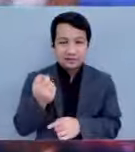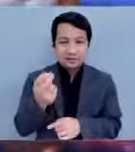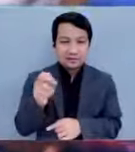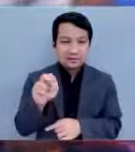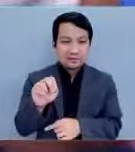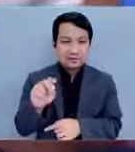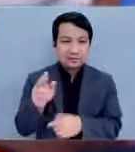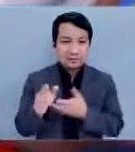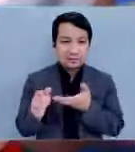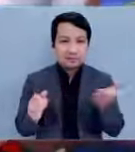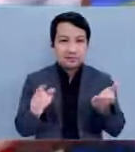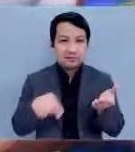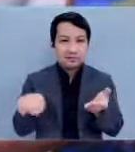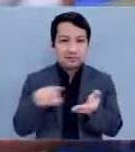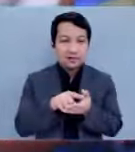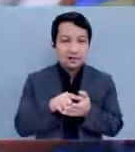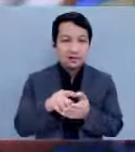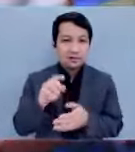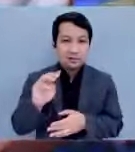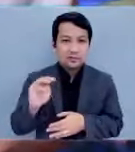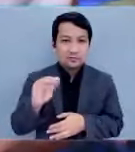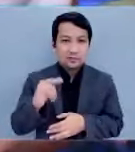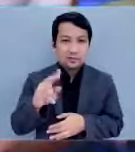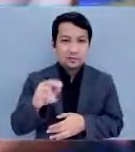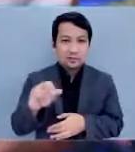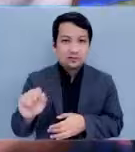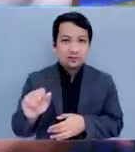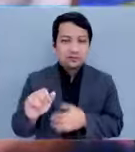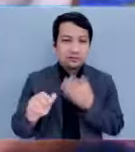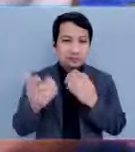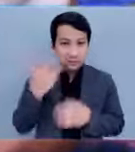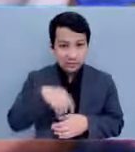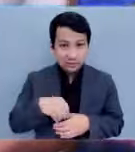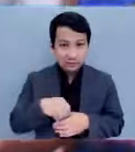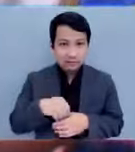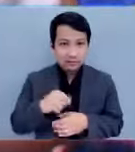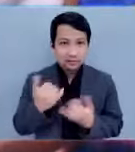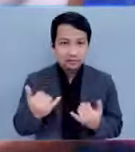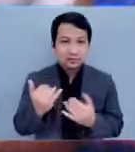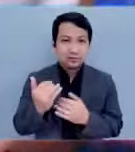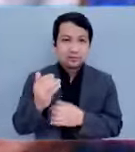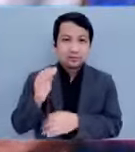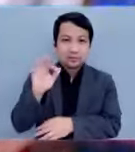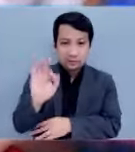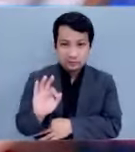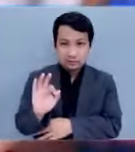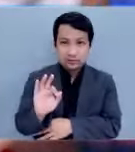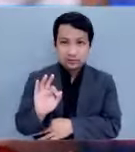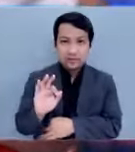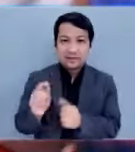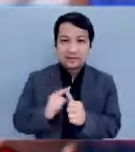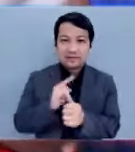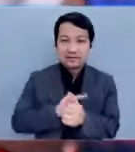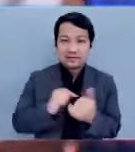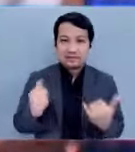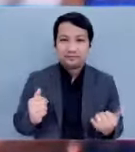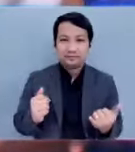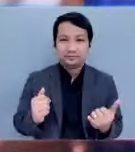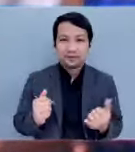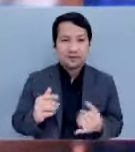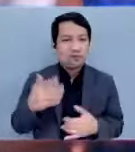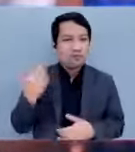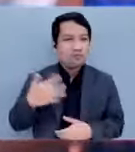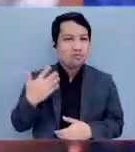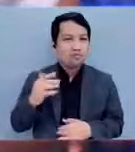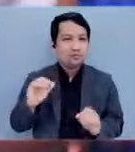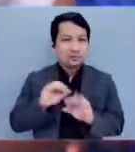kapatid natin dyan sa Maguindanao. Bright and shining morning ang hatid natin ngayong Biyernes. At inunahan na natin, may mga nakamamanghang light show agad